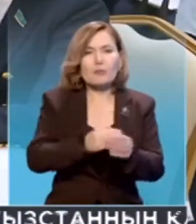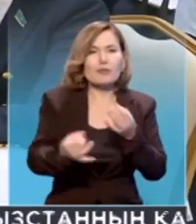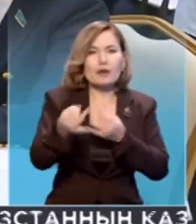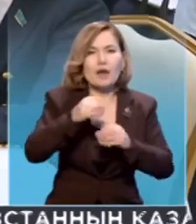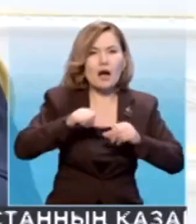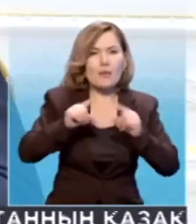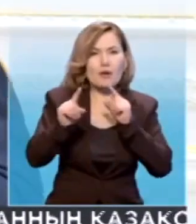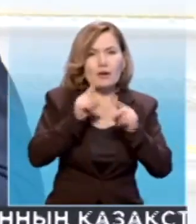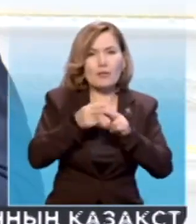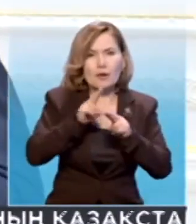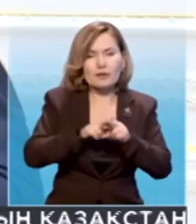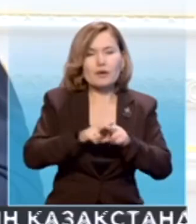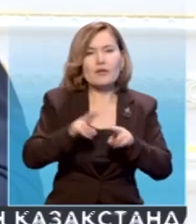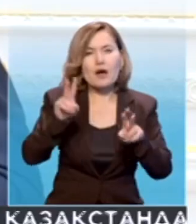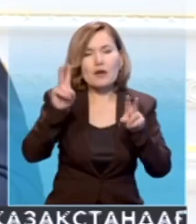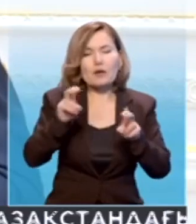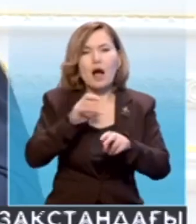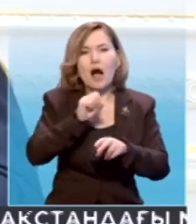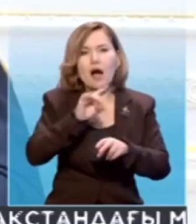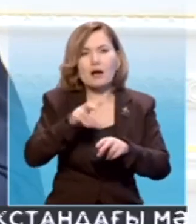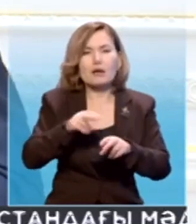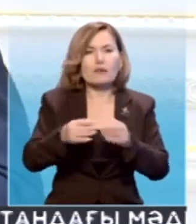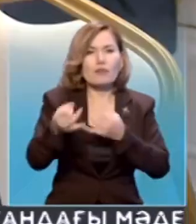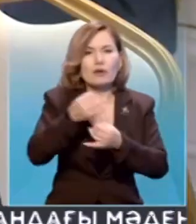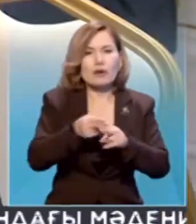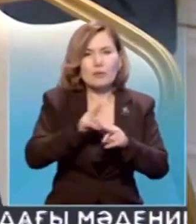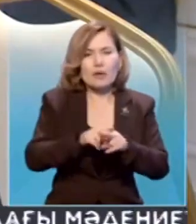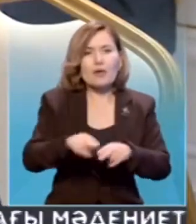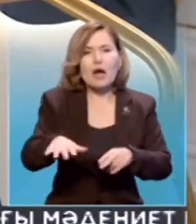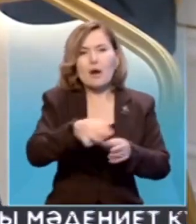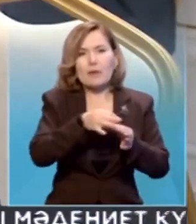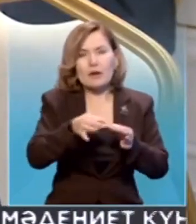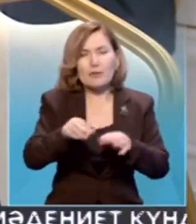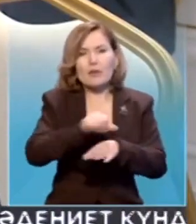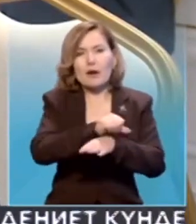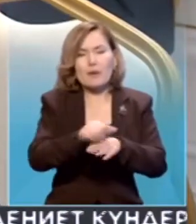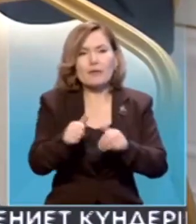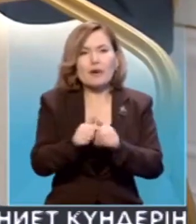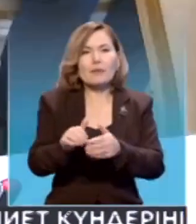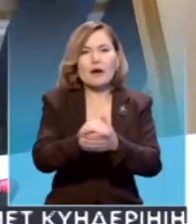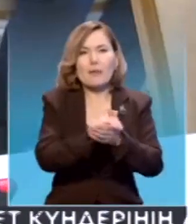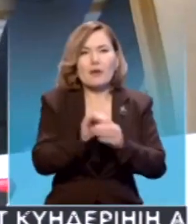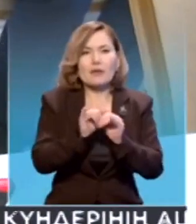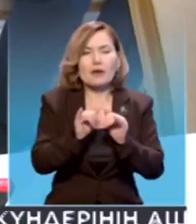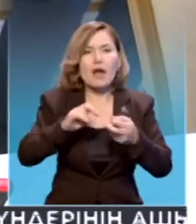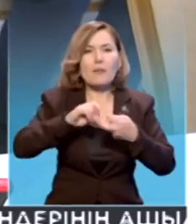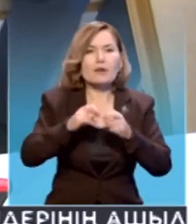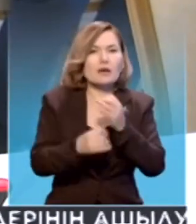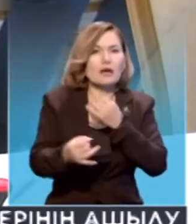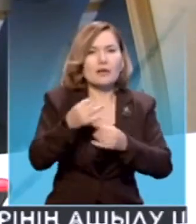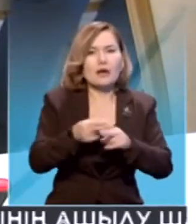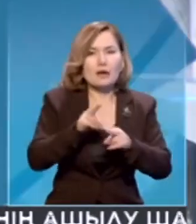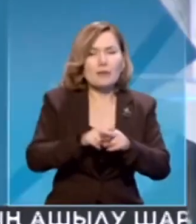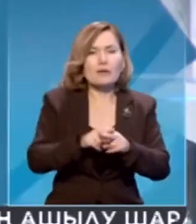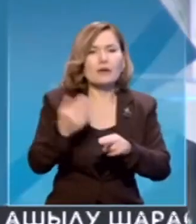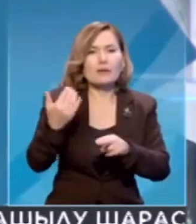үшінші отырысында осы тақырыпқа ерекше екпін берді. Одан бөлек өңіраралық және шекара маңындағы ынтымақтастықты дамыту мәселелерін талқылады.